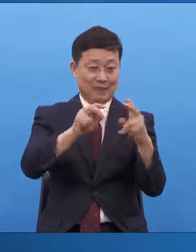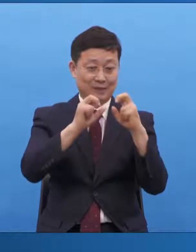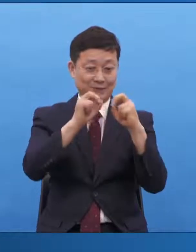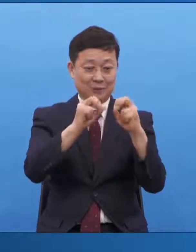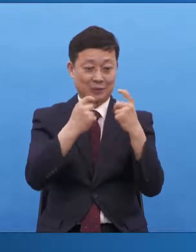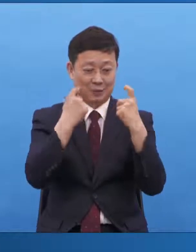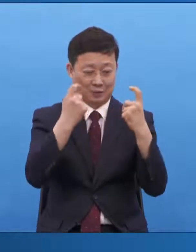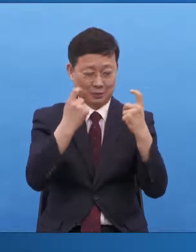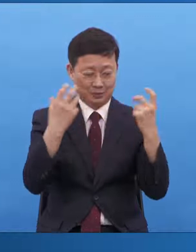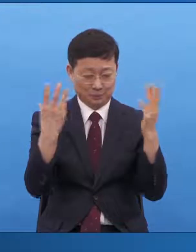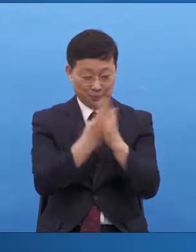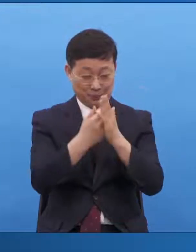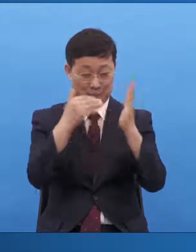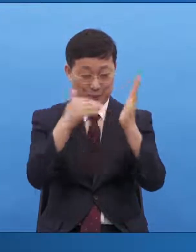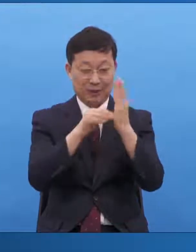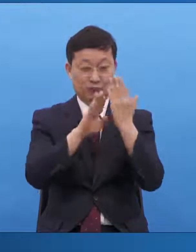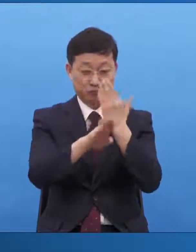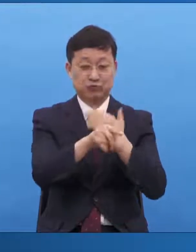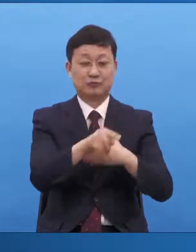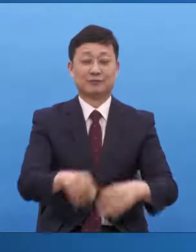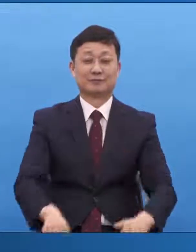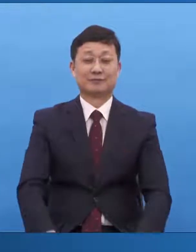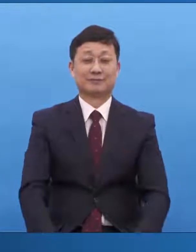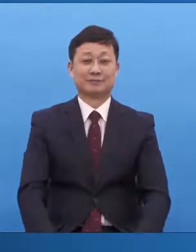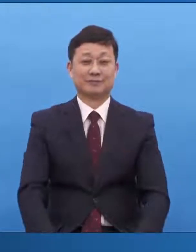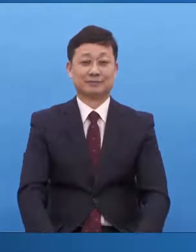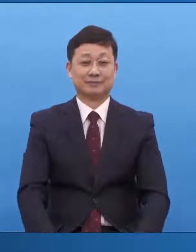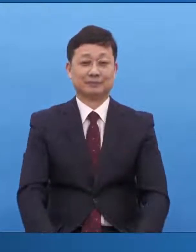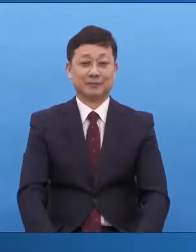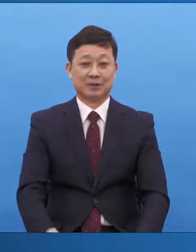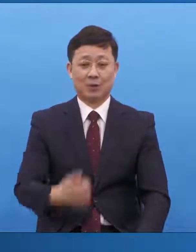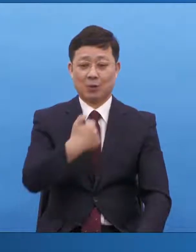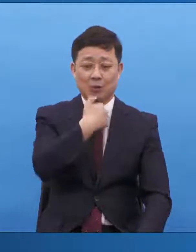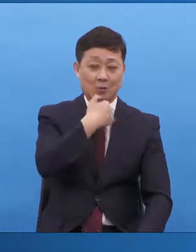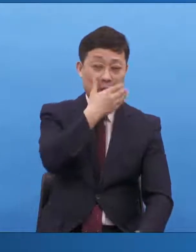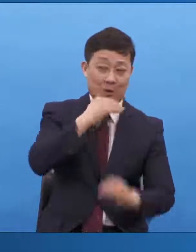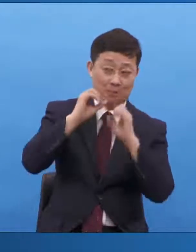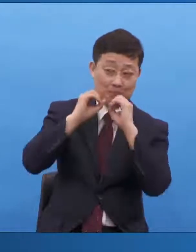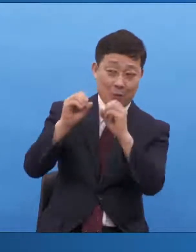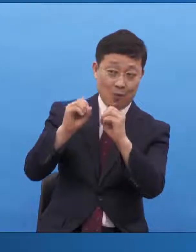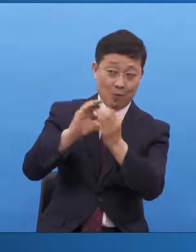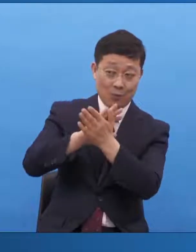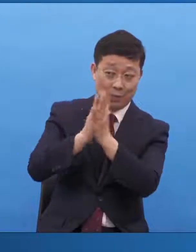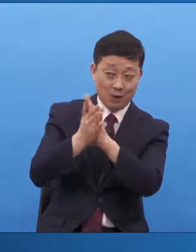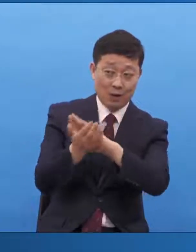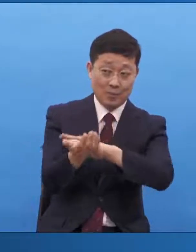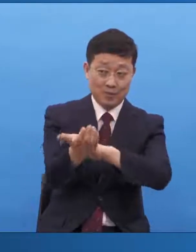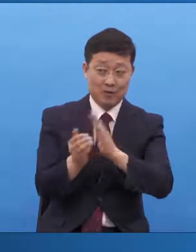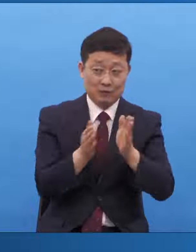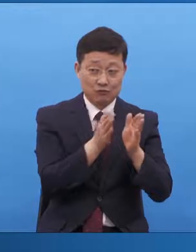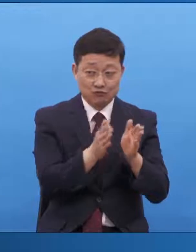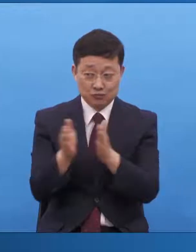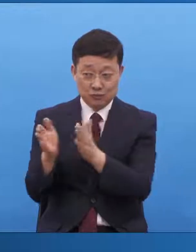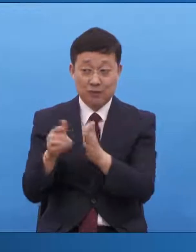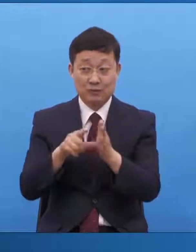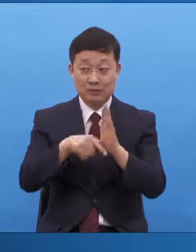darkness. 드디어 로마 복음화의 준비가 돼. And then ultimately, all the preparations were made for Rome evangelization.